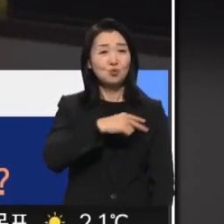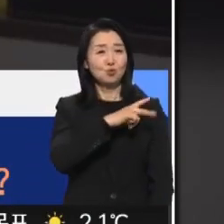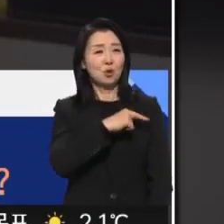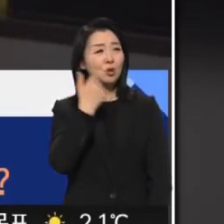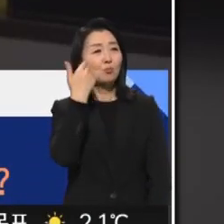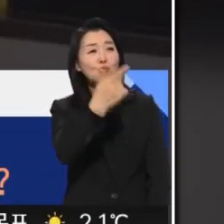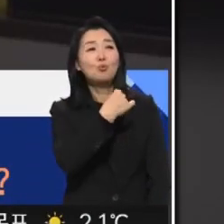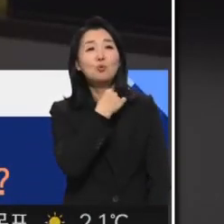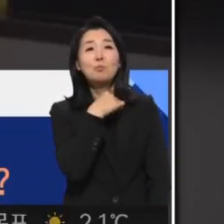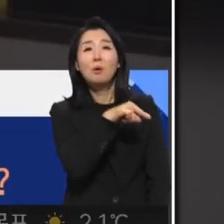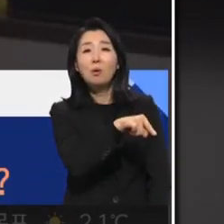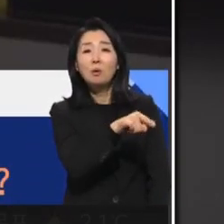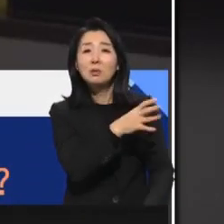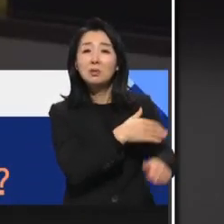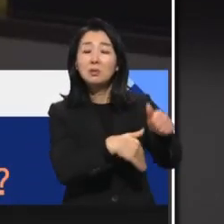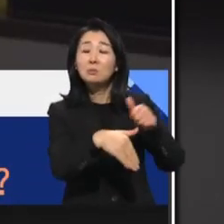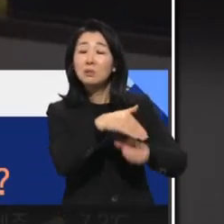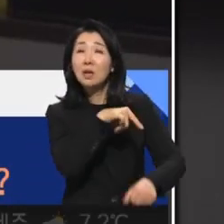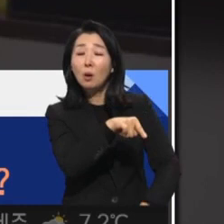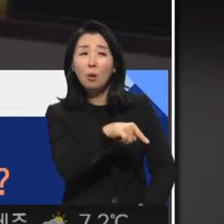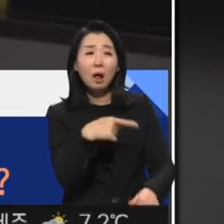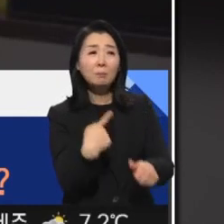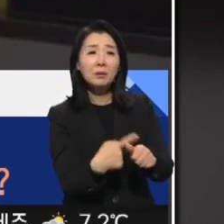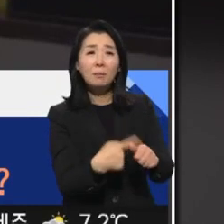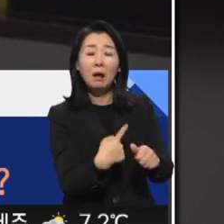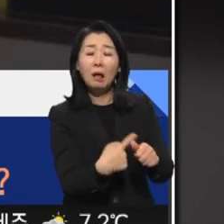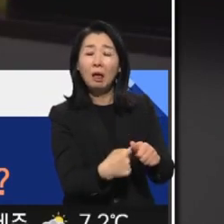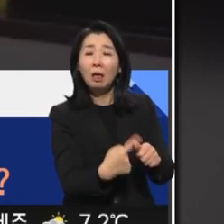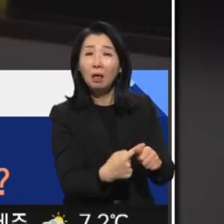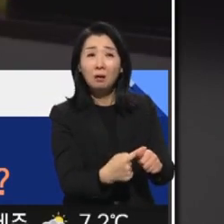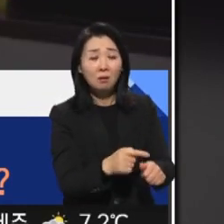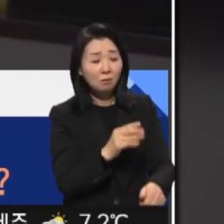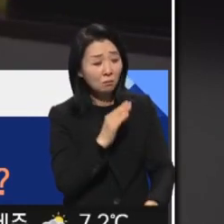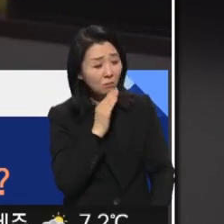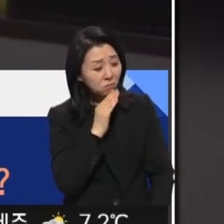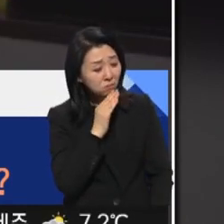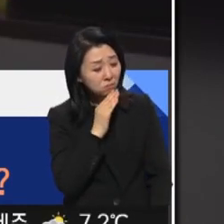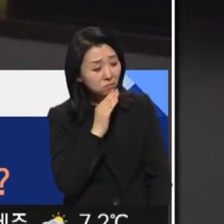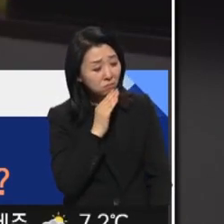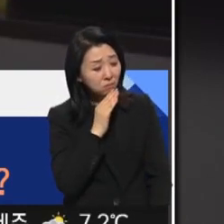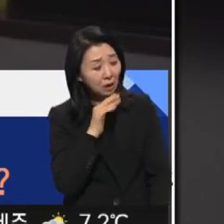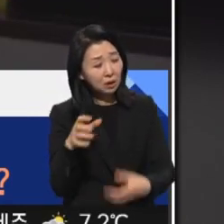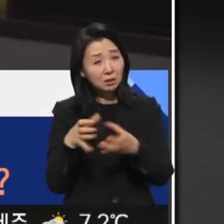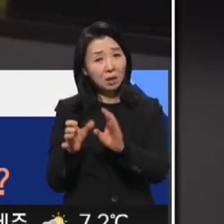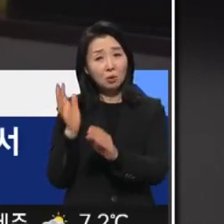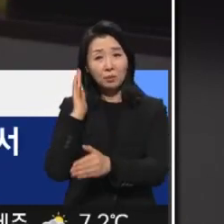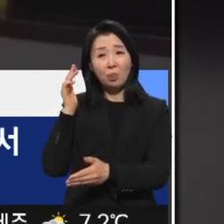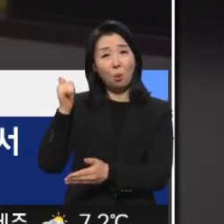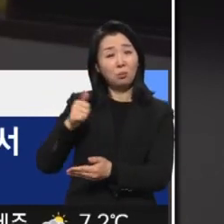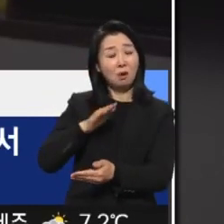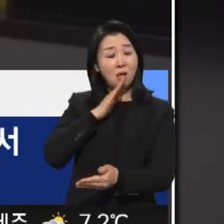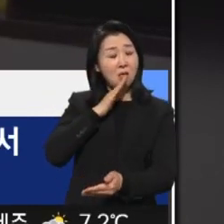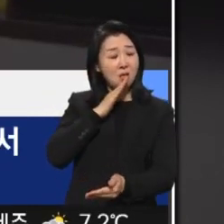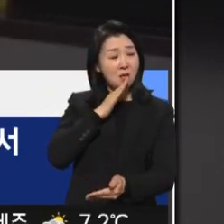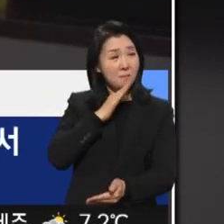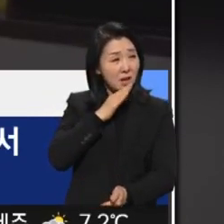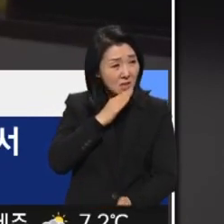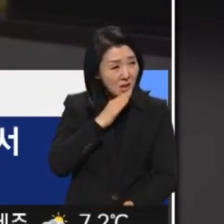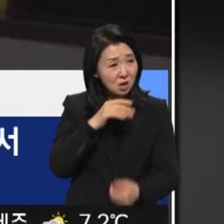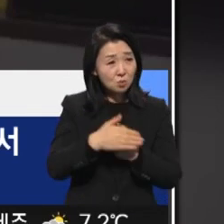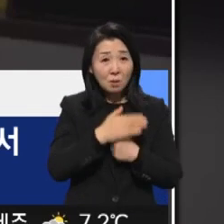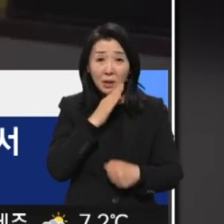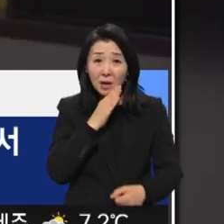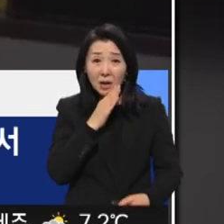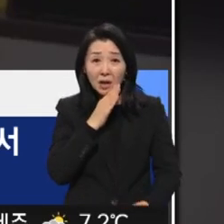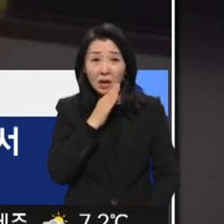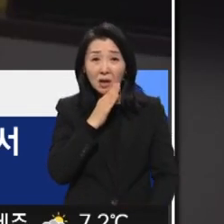있어요. 그러니까 이런 상황에서 자꾸 이렇게 비판하고 비난하는 게 과연 당과 대통령을 되는 것이냐 하는 측면이에요.